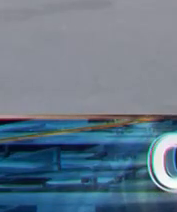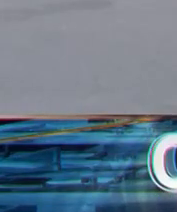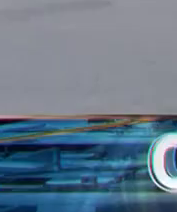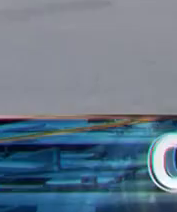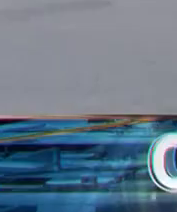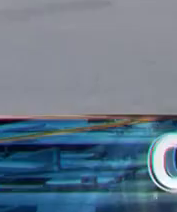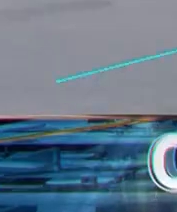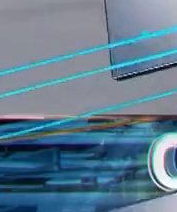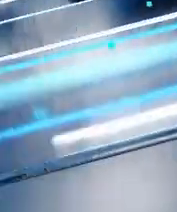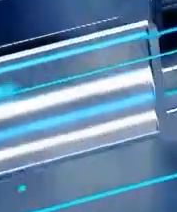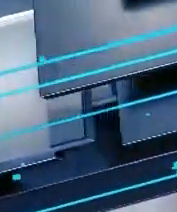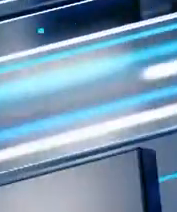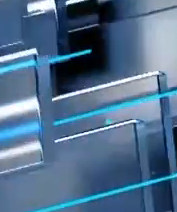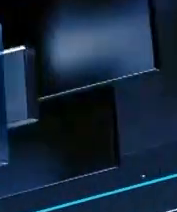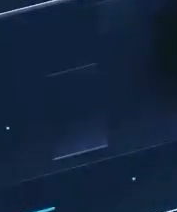центра